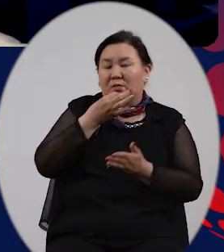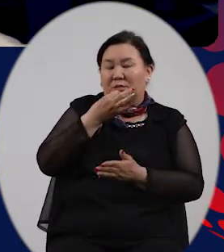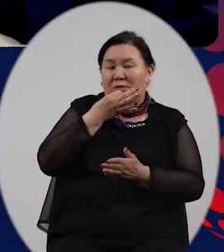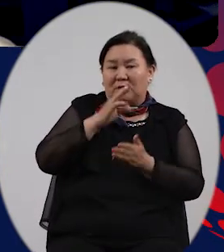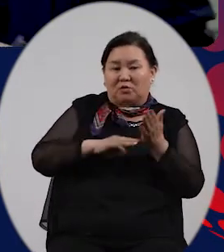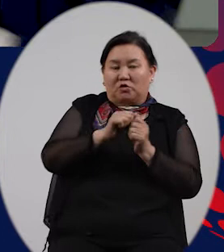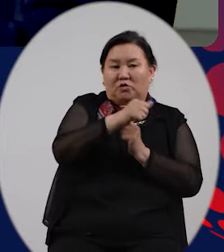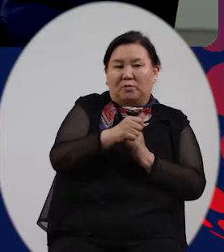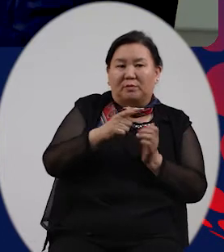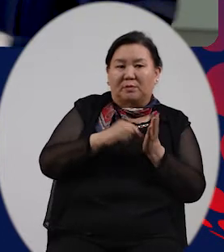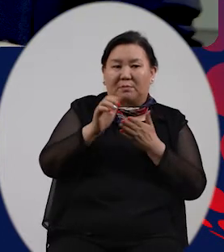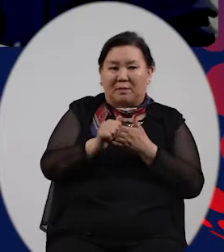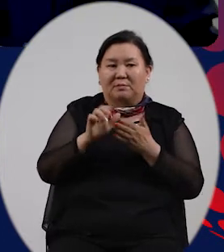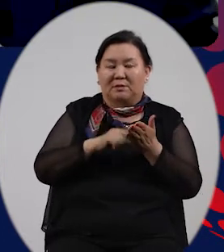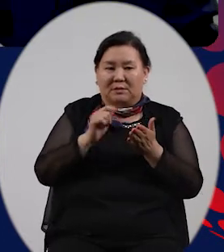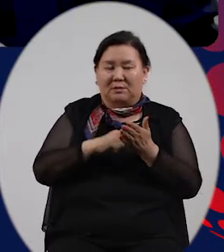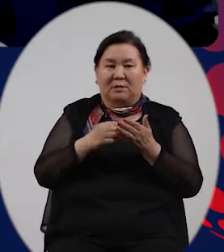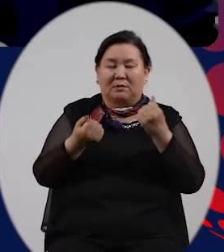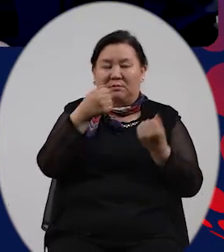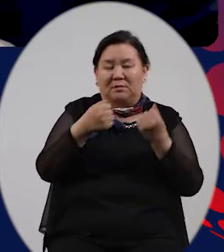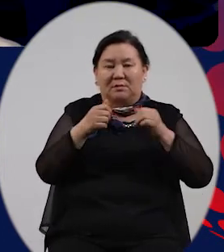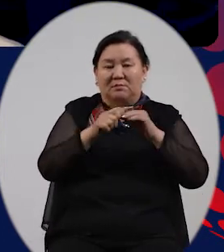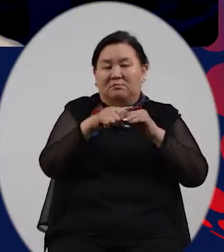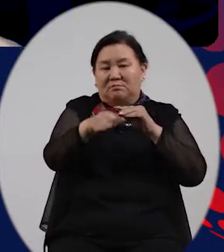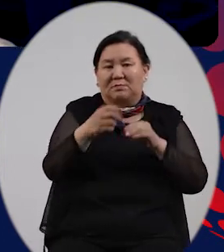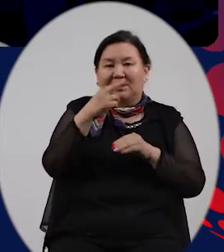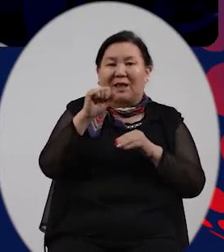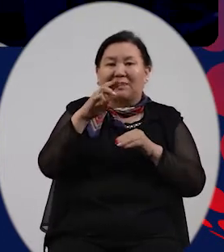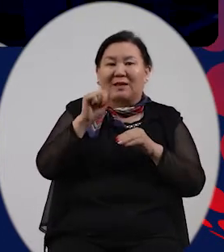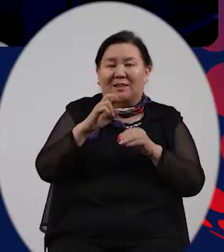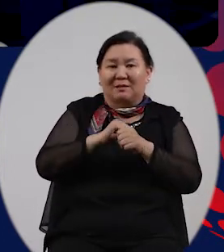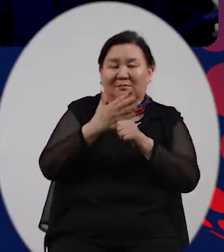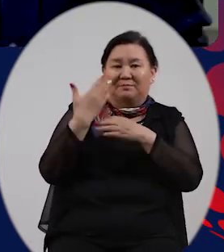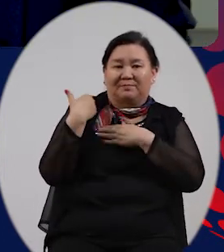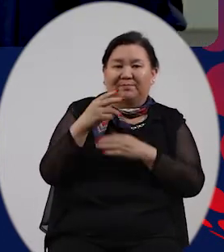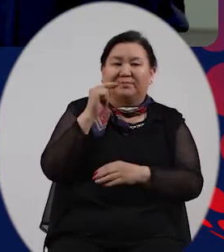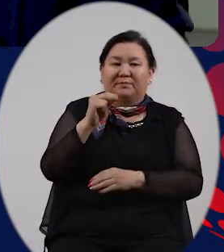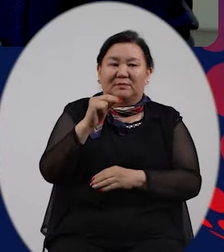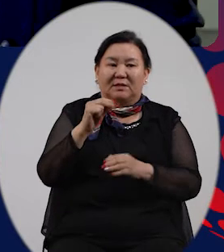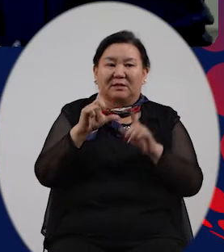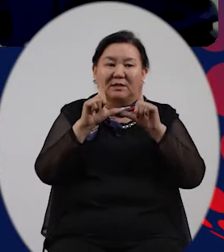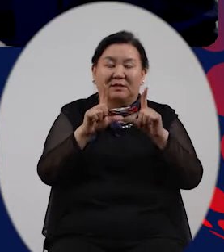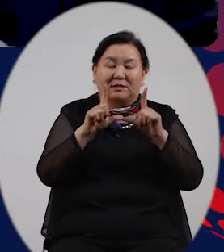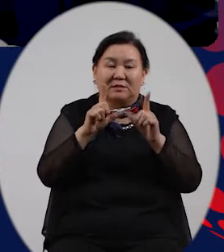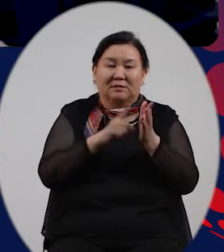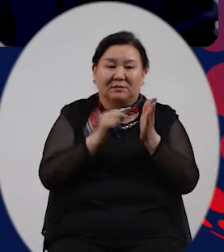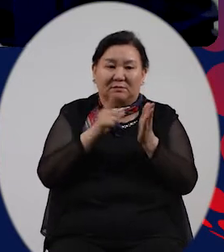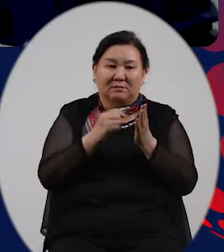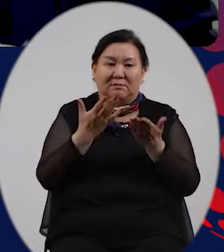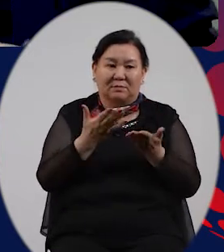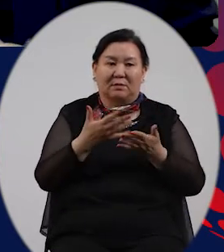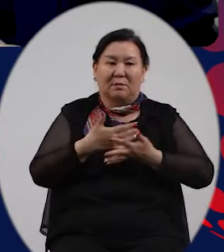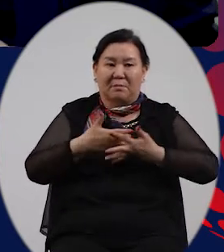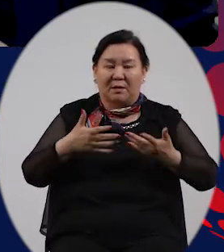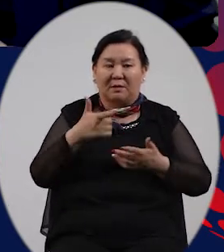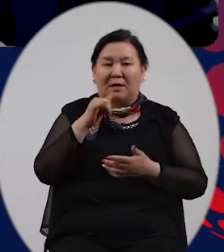баримт шаардлагатай. Тээврийн зардал суулсан баримт бол шаардлагатай. Чанарын гэрчилгээ шаардлагатай. Мөн бас шаардлагатай бол